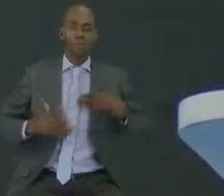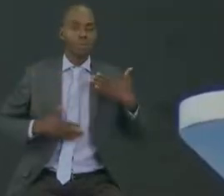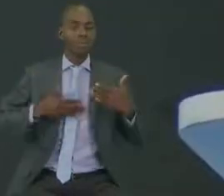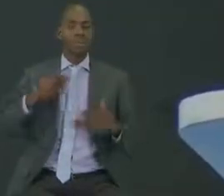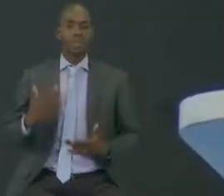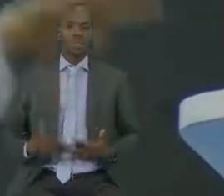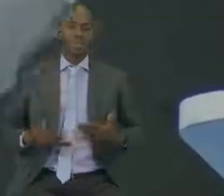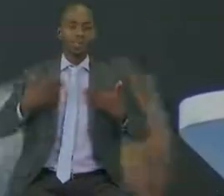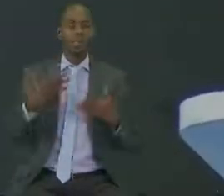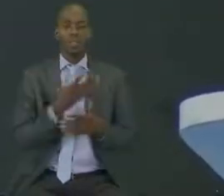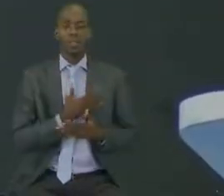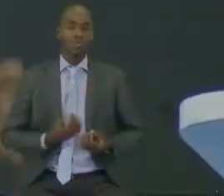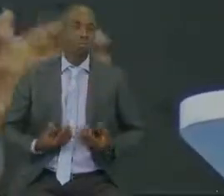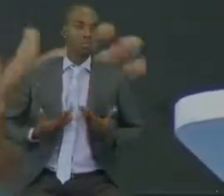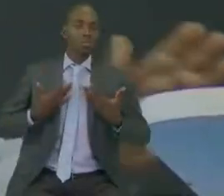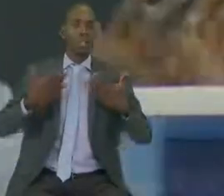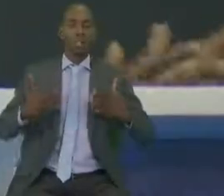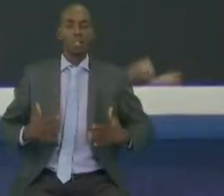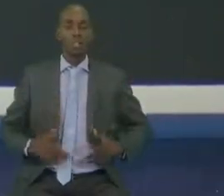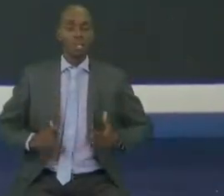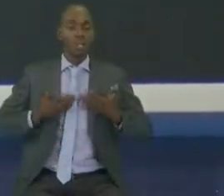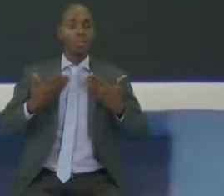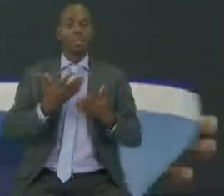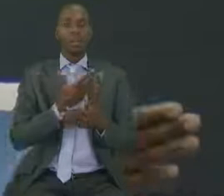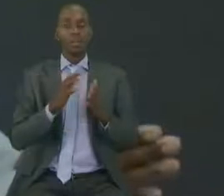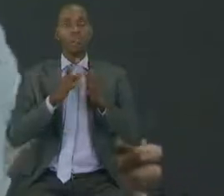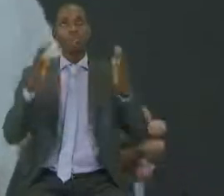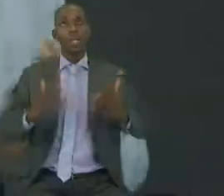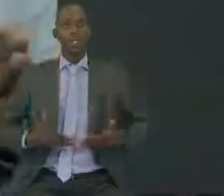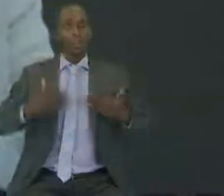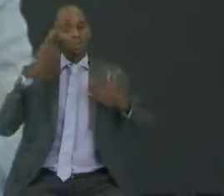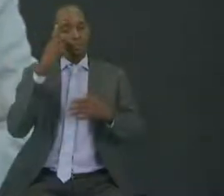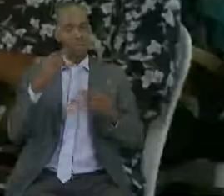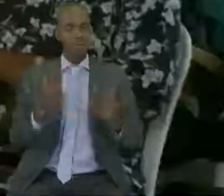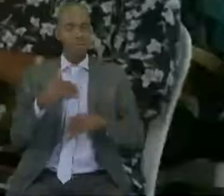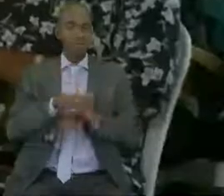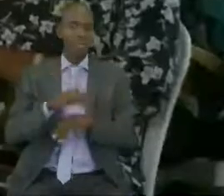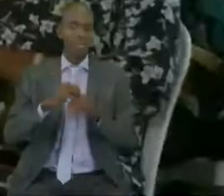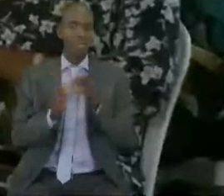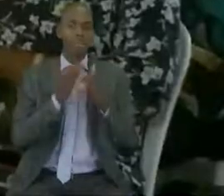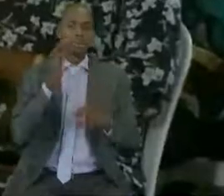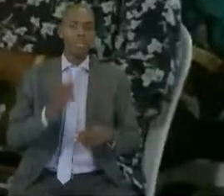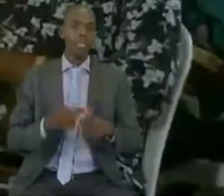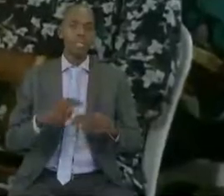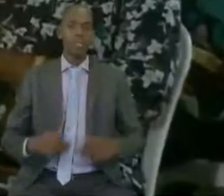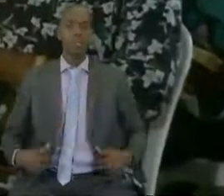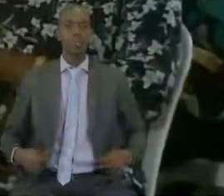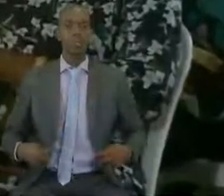vie joyeuse et une vie excitante, une vie abondante pour toi ce soir au nom de